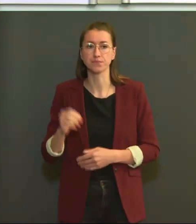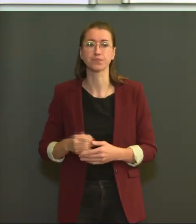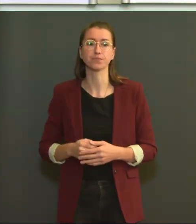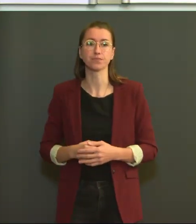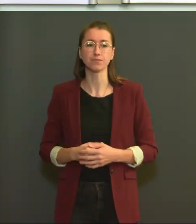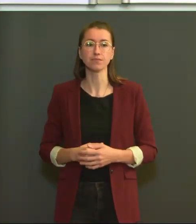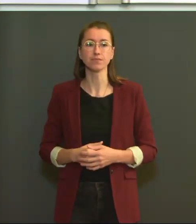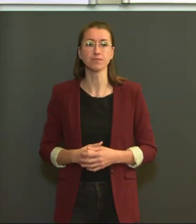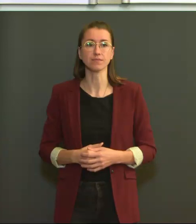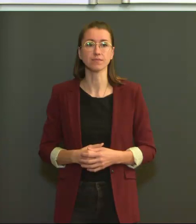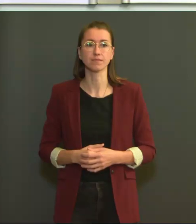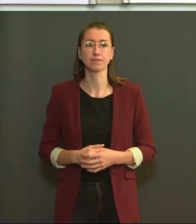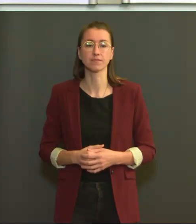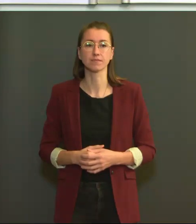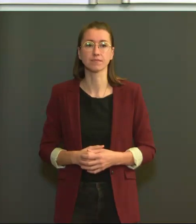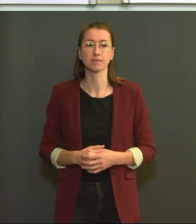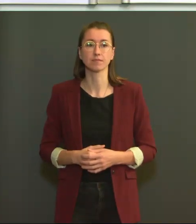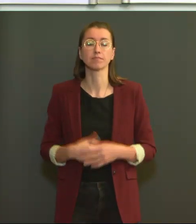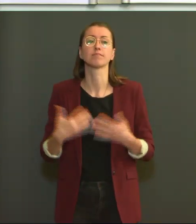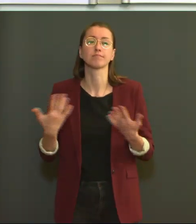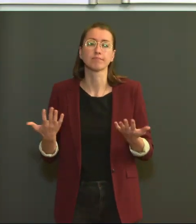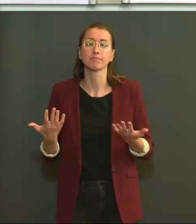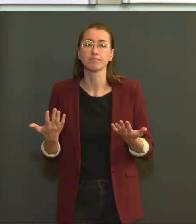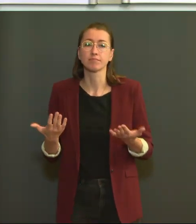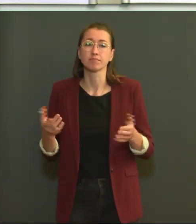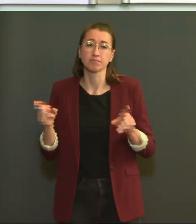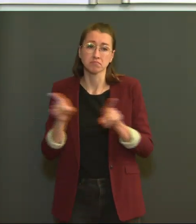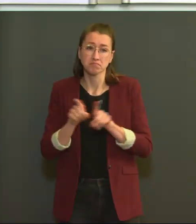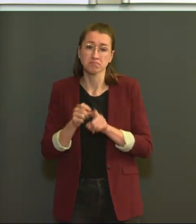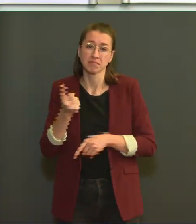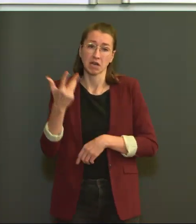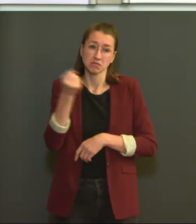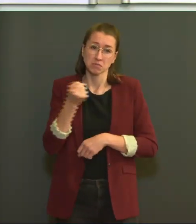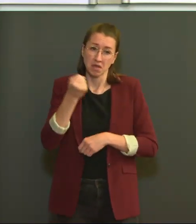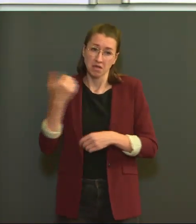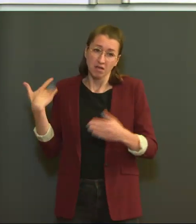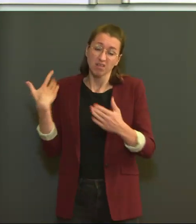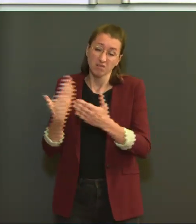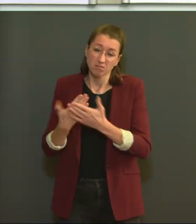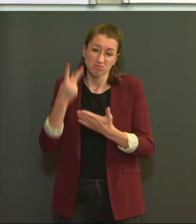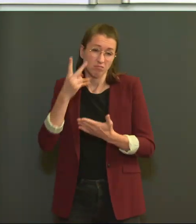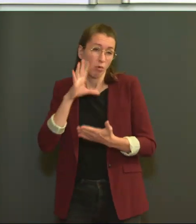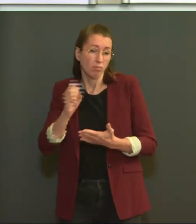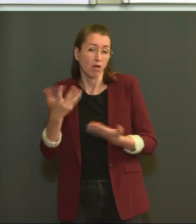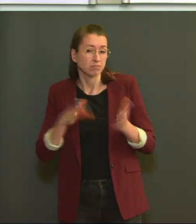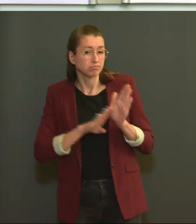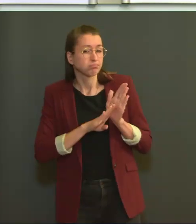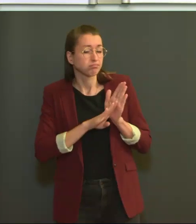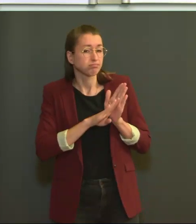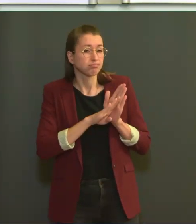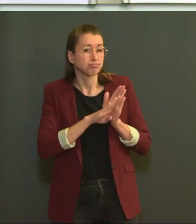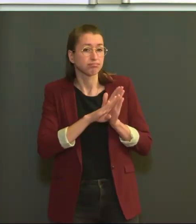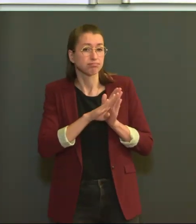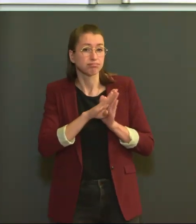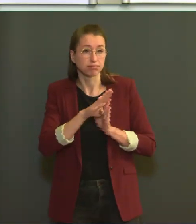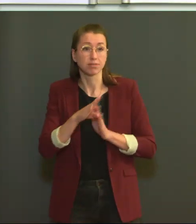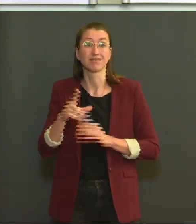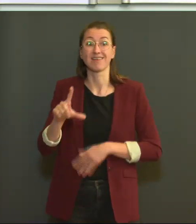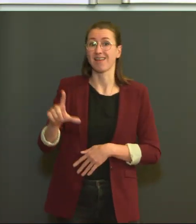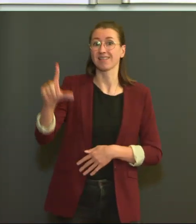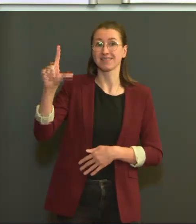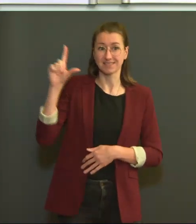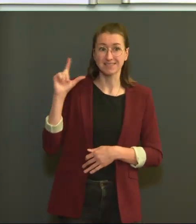suite l'augmentation observée ces derniers jours. Lundi passé était le jour